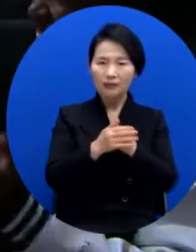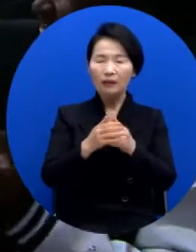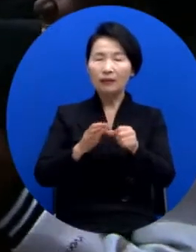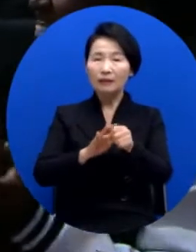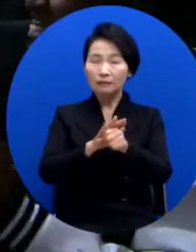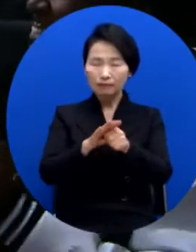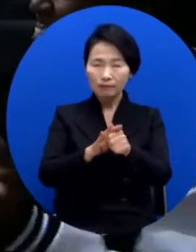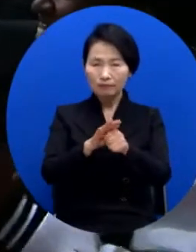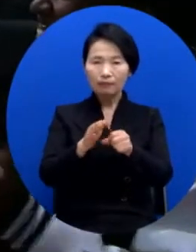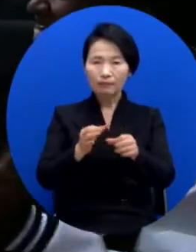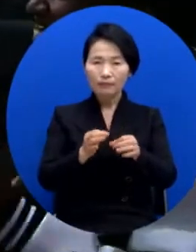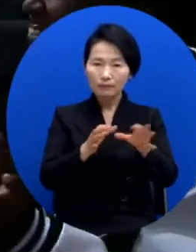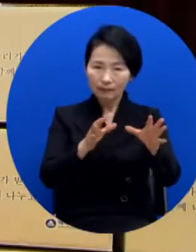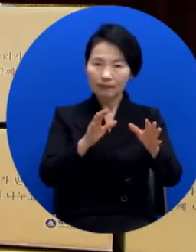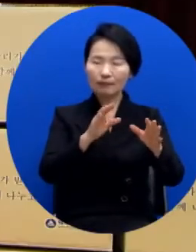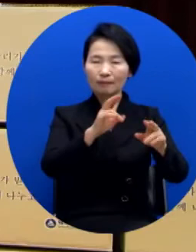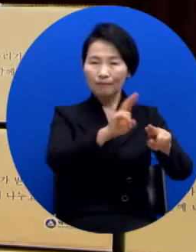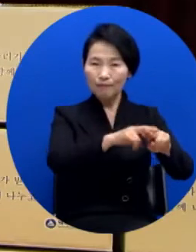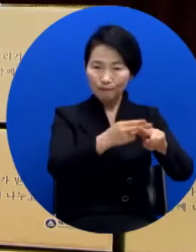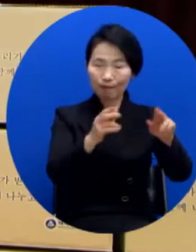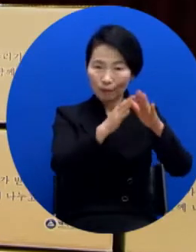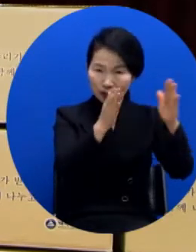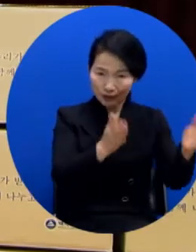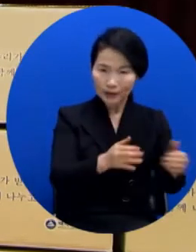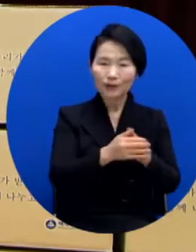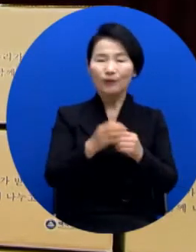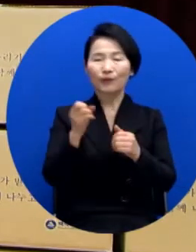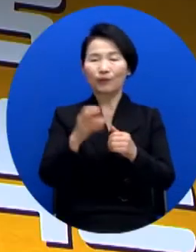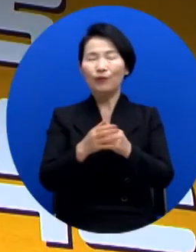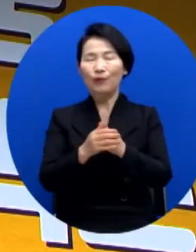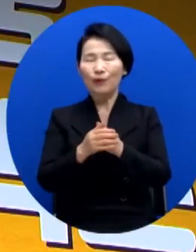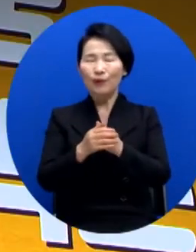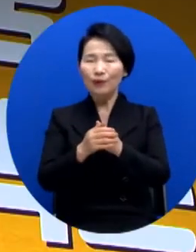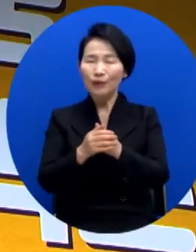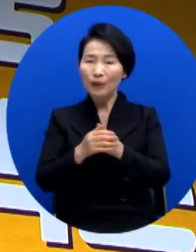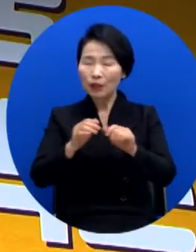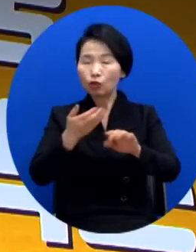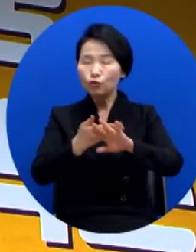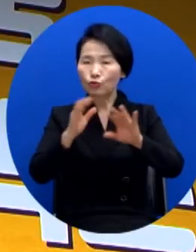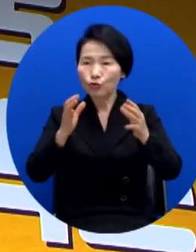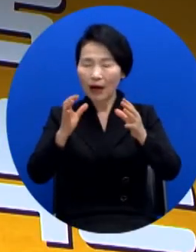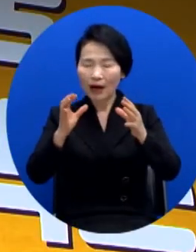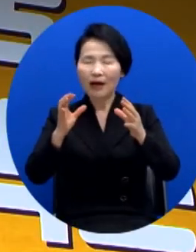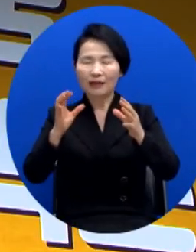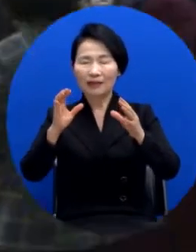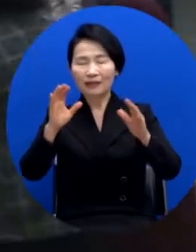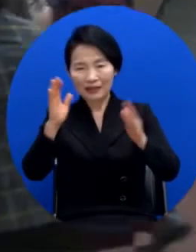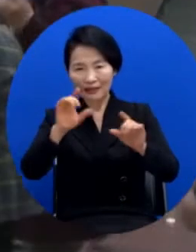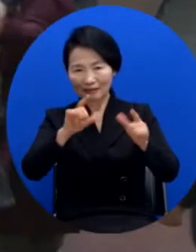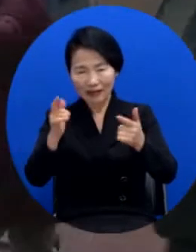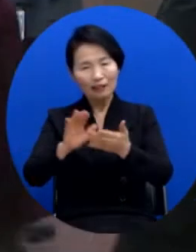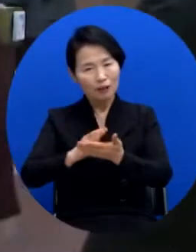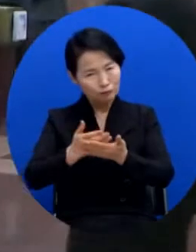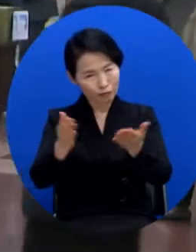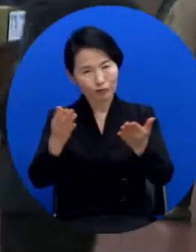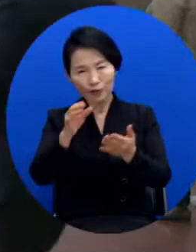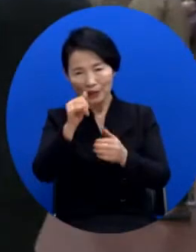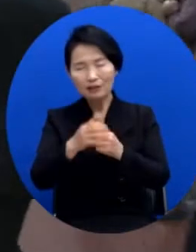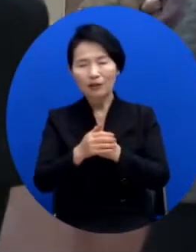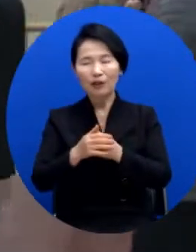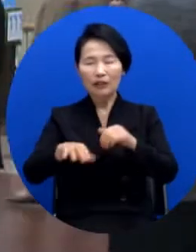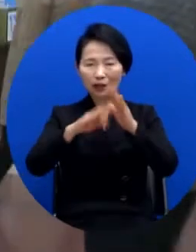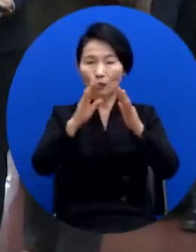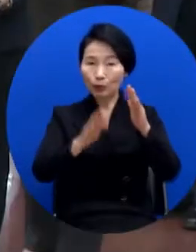기프트박스 마중물 프로젝트 등의 나눔 행사로 매년 유학생들에게 생필품을 전합니다 또 전 주인과